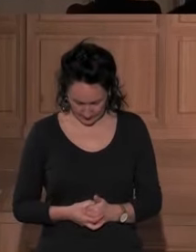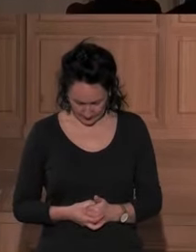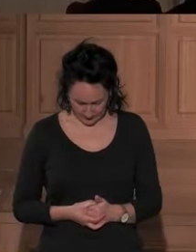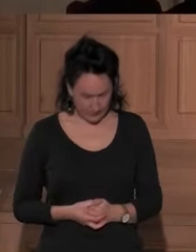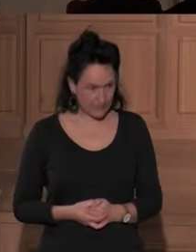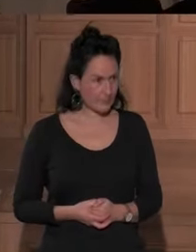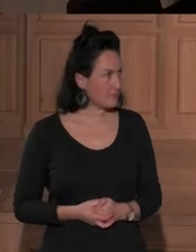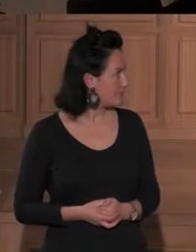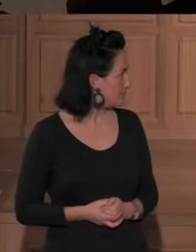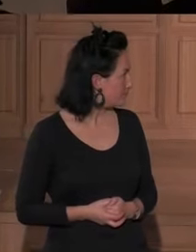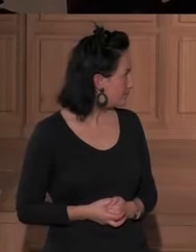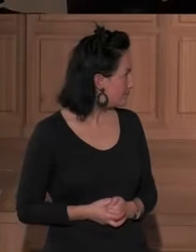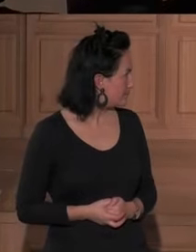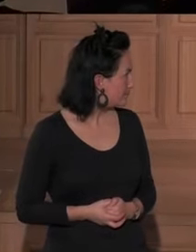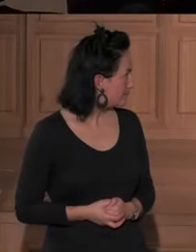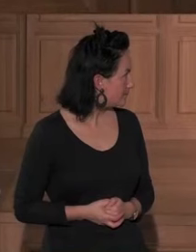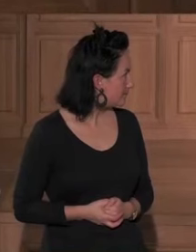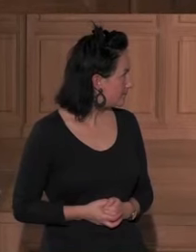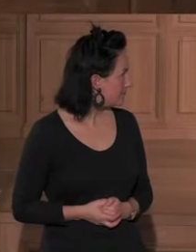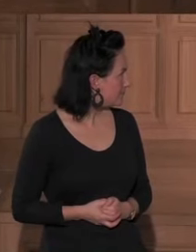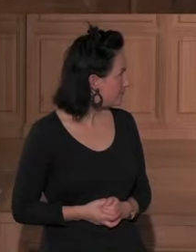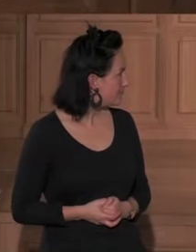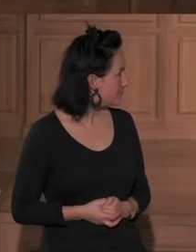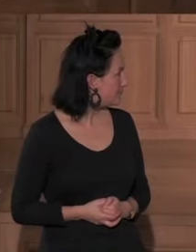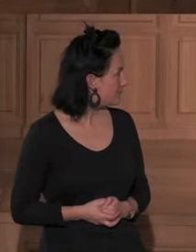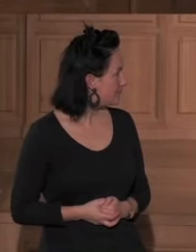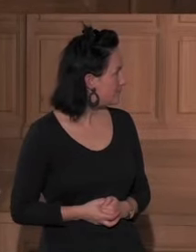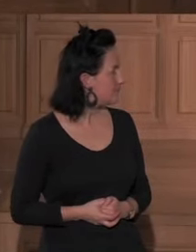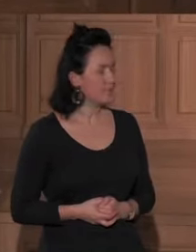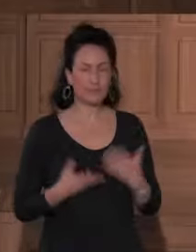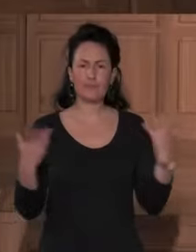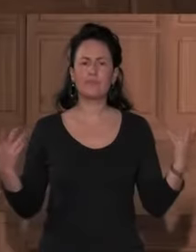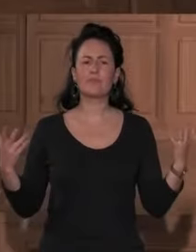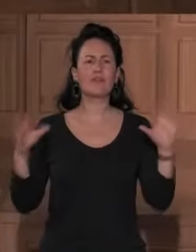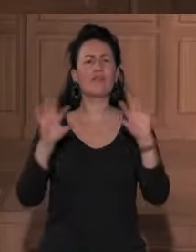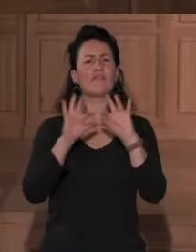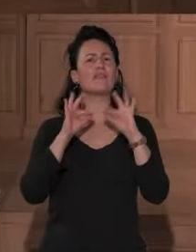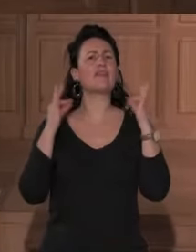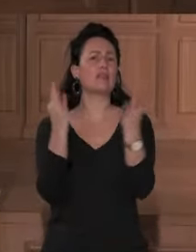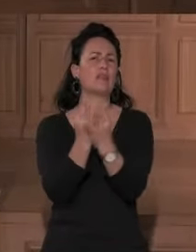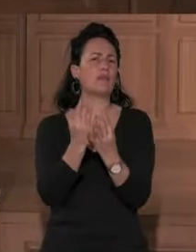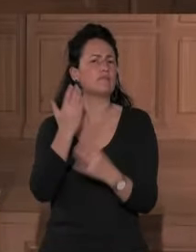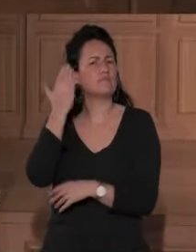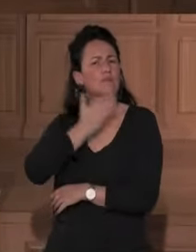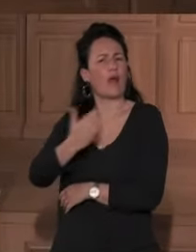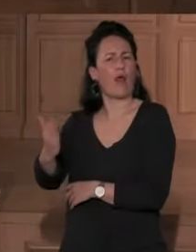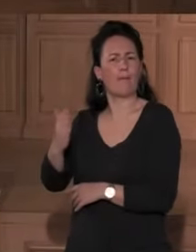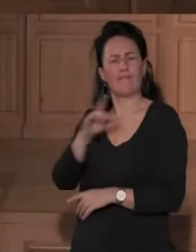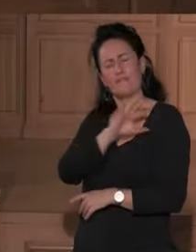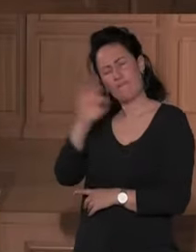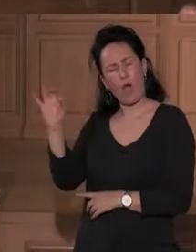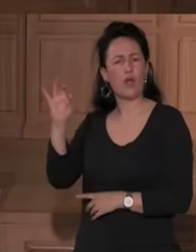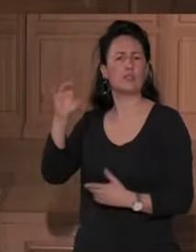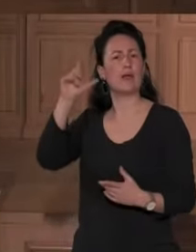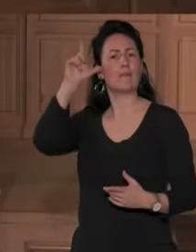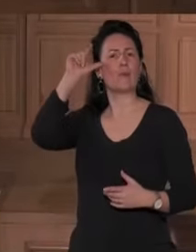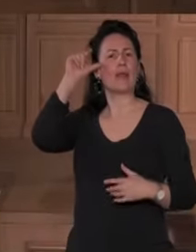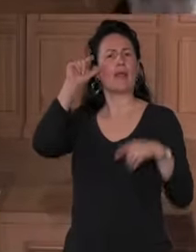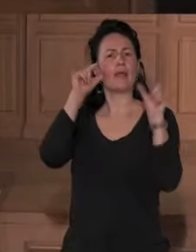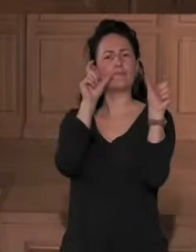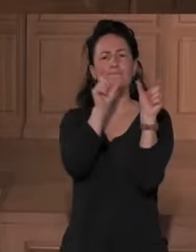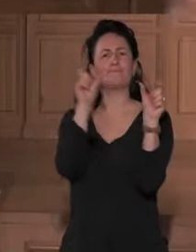Parce que quand même, et du coup je conclue encore, la fraternité c'est un des trois mots de notre République. Elle est quand même souvent bien en panne, je trouve, et je